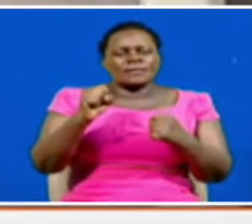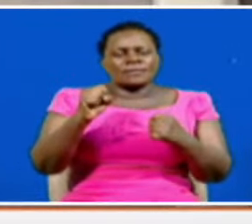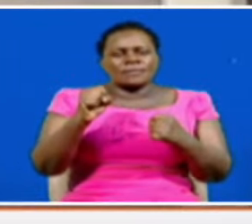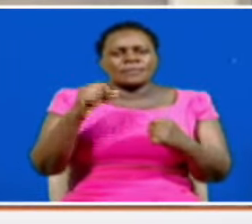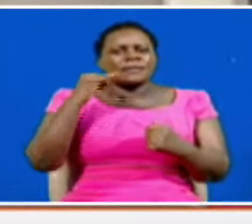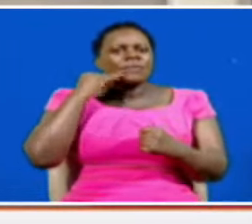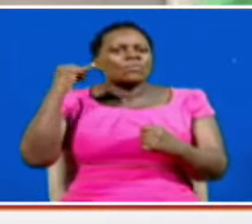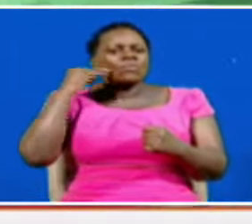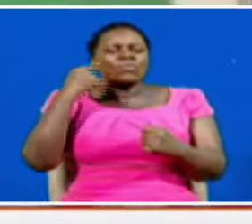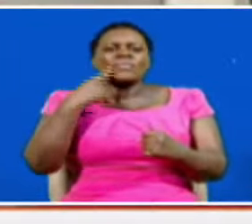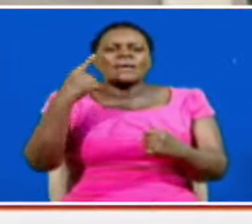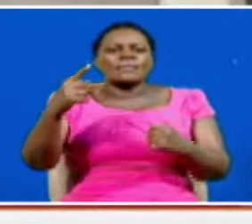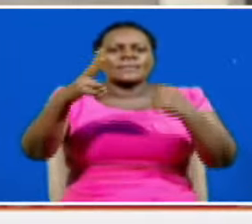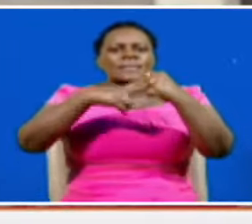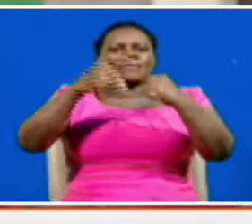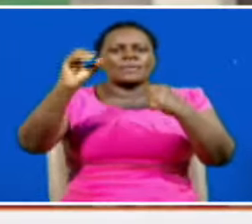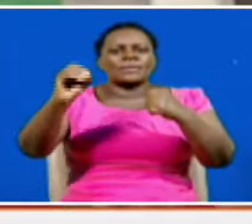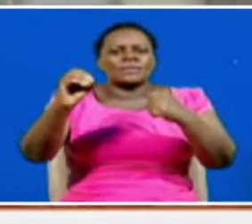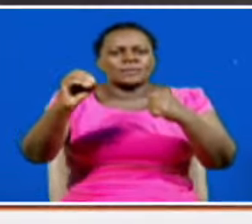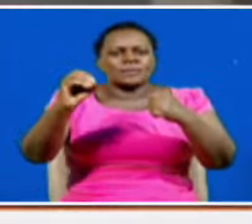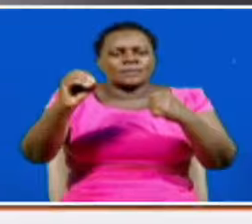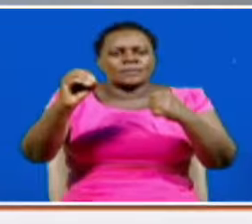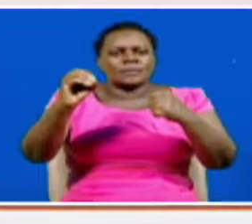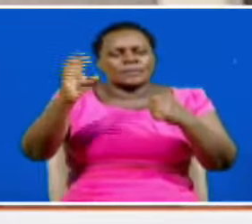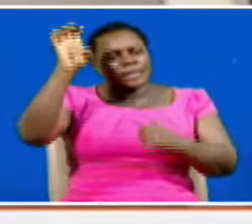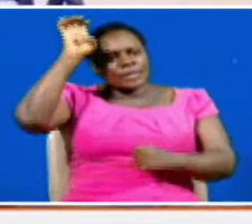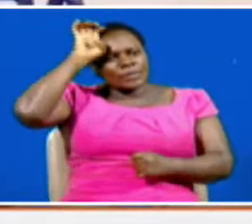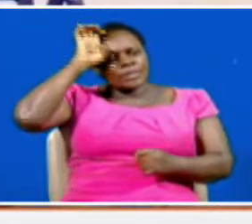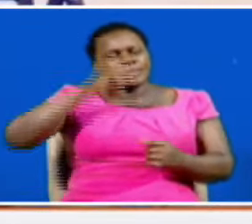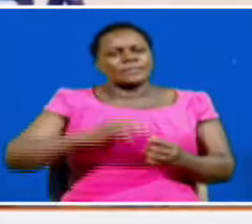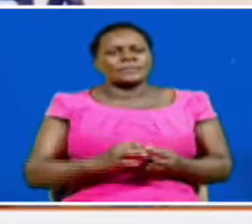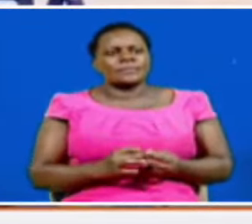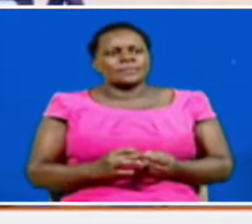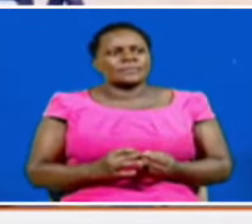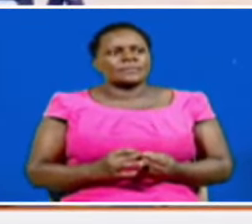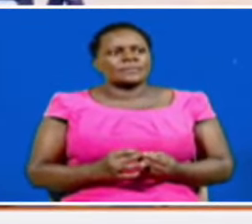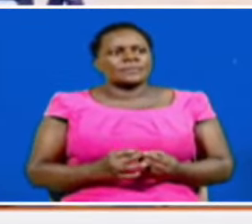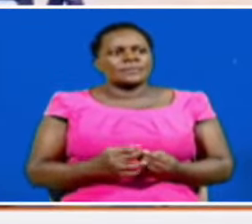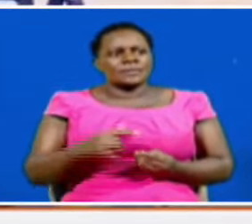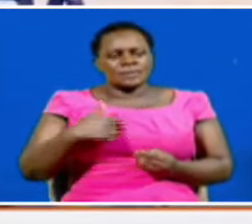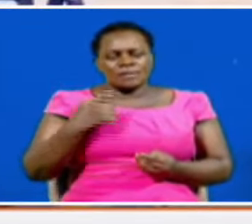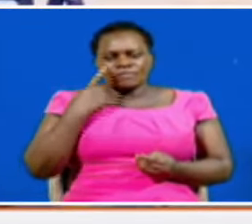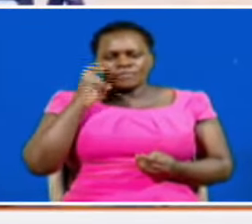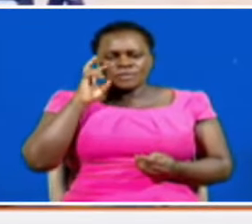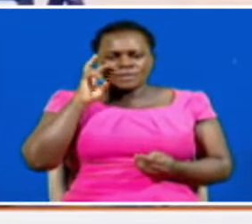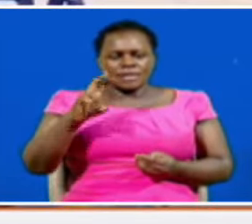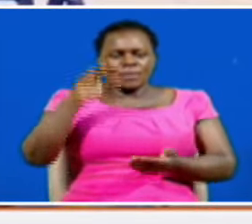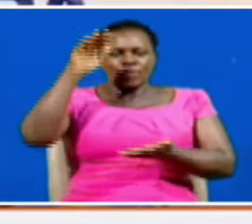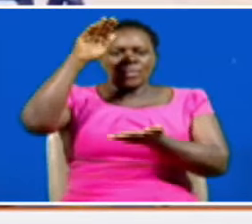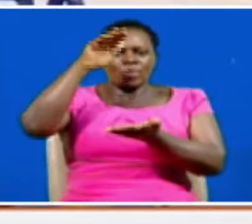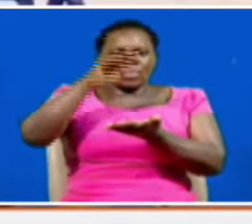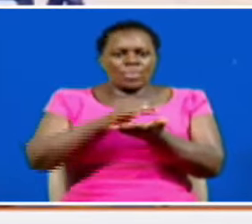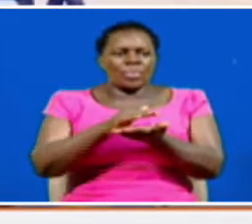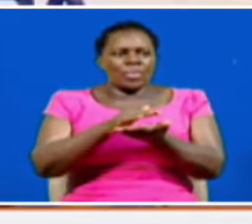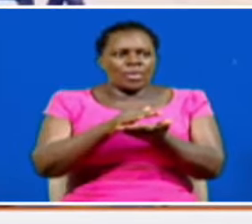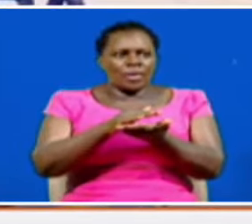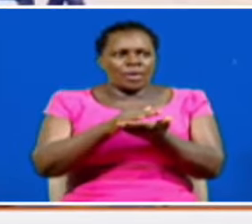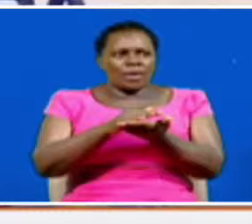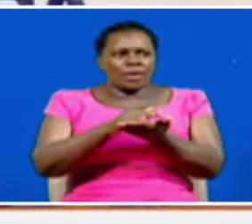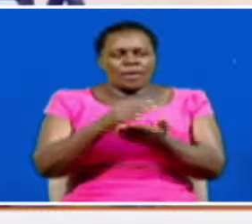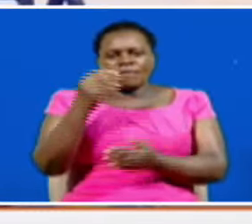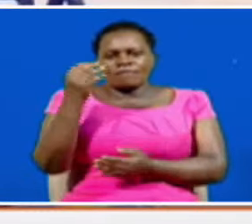169.56 Nakuru na 170.32 Eldoret. We are seeing a reduction starting from midnight tonight